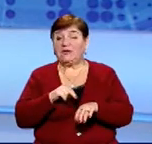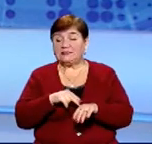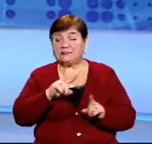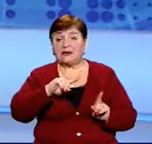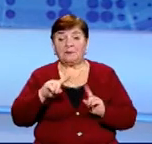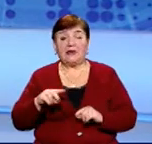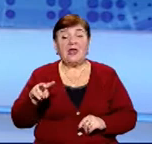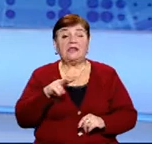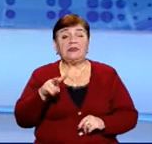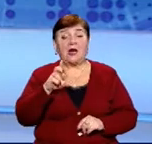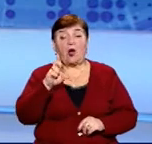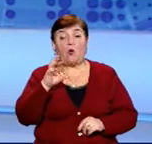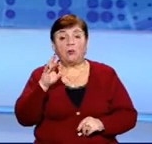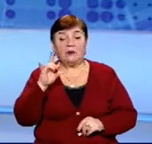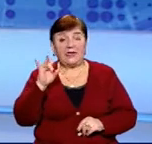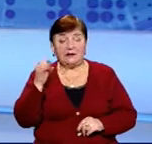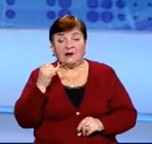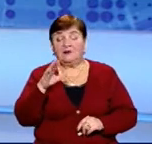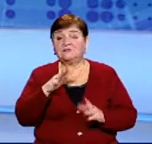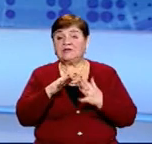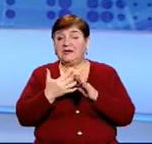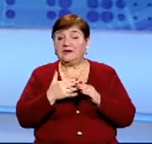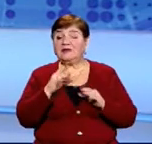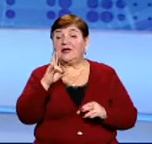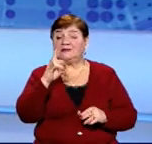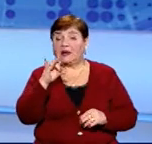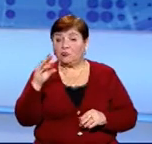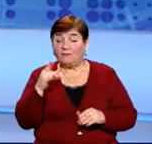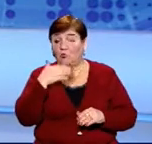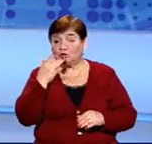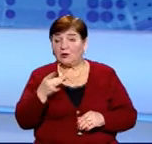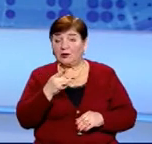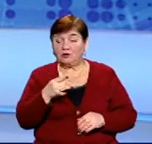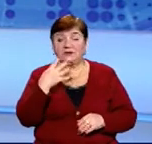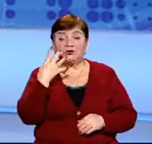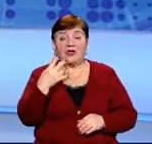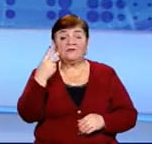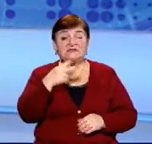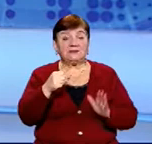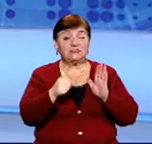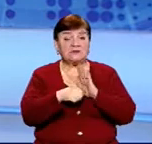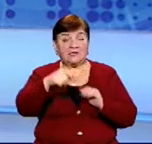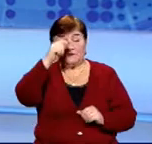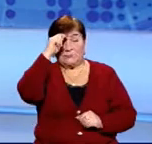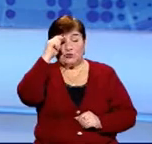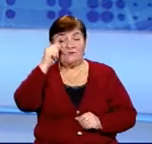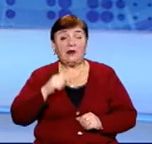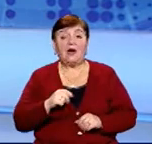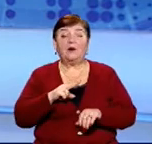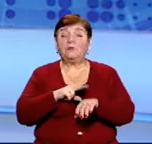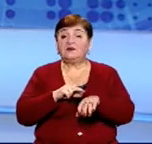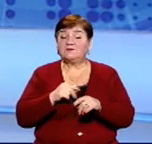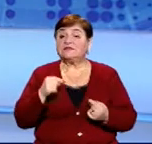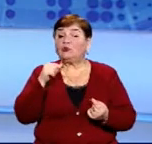Закарпаття Лідія Подолей. За її словами, вчора у селі Нанково на узбіччі дороги виявили тіло 26-річного чоловіка.